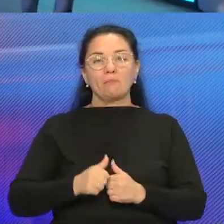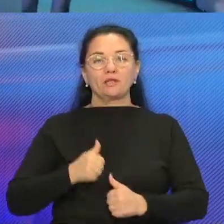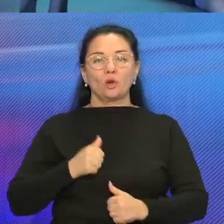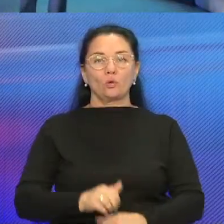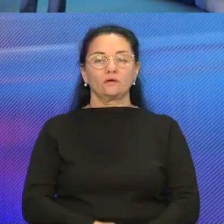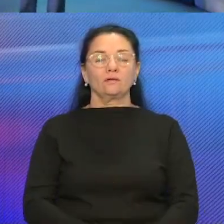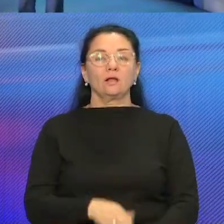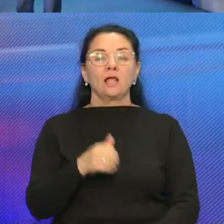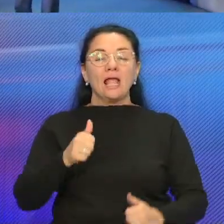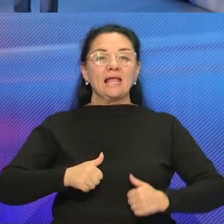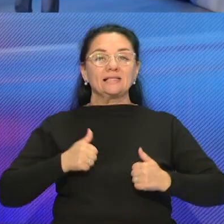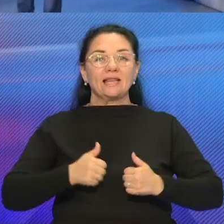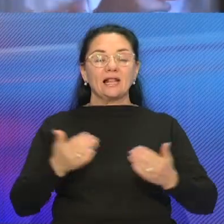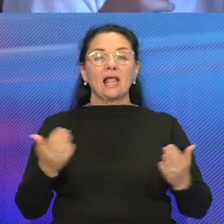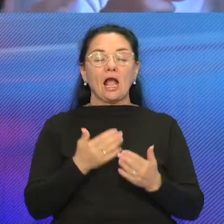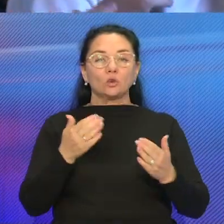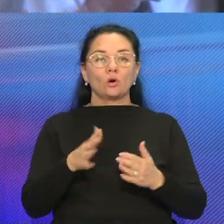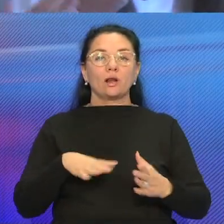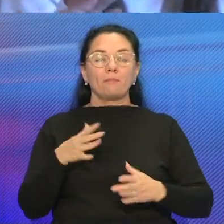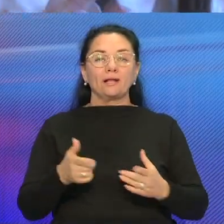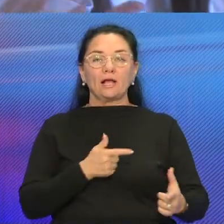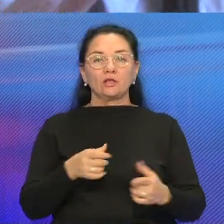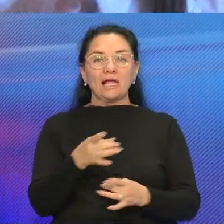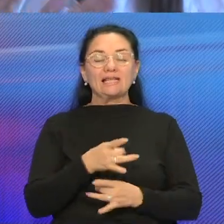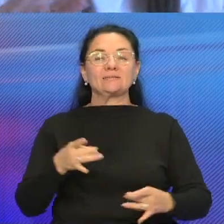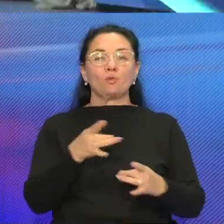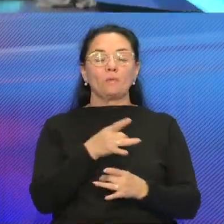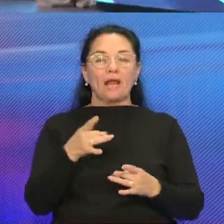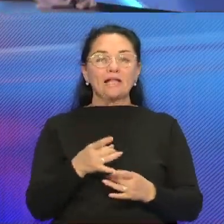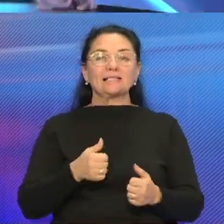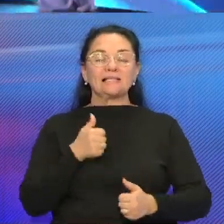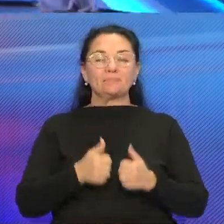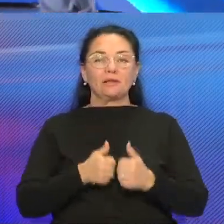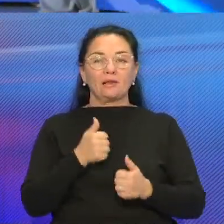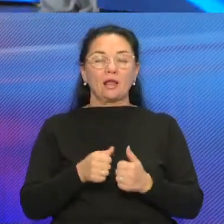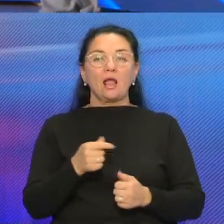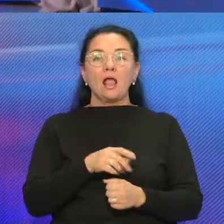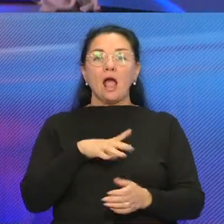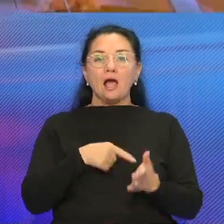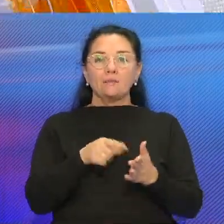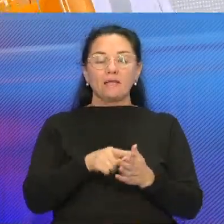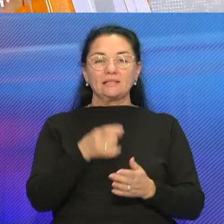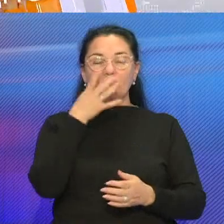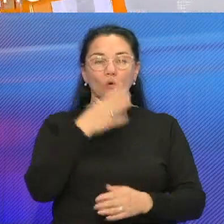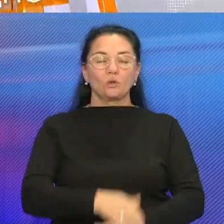Тренеров, які подрихтовали перамужців і призеров республіканской спартакеяды школьнікаў, азнашылі у Гродні.